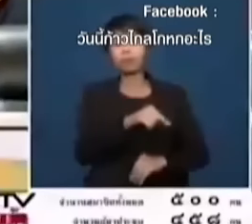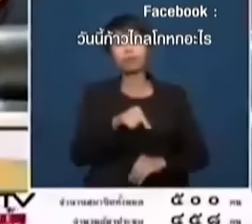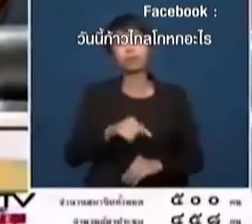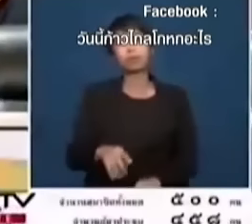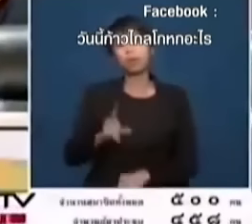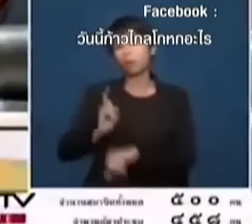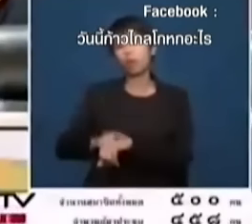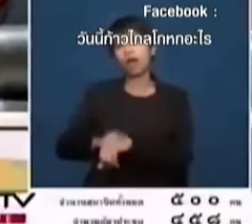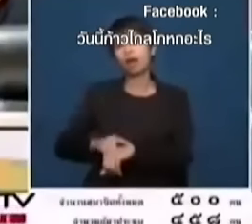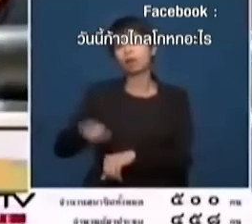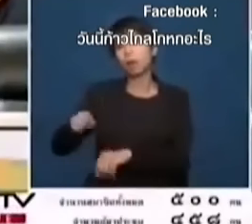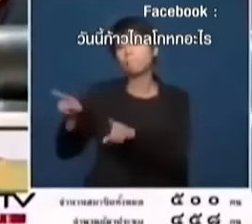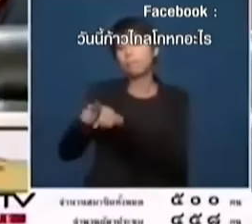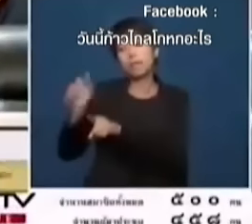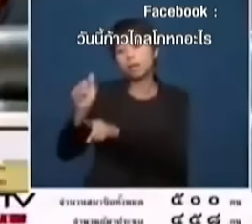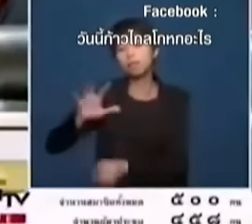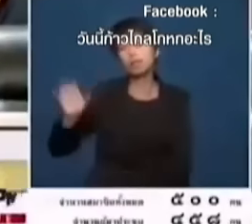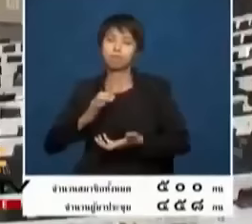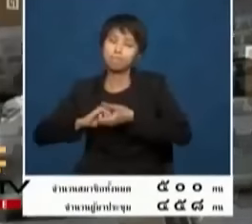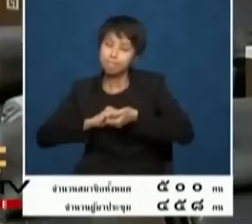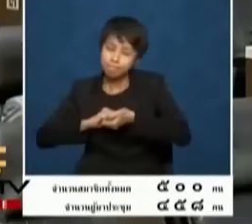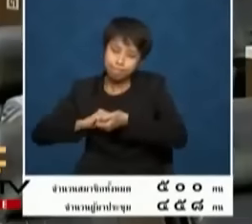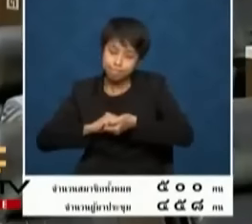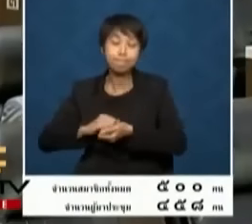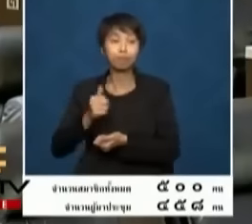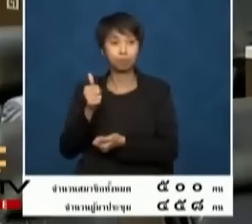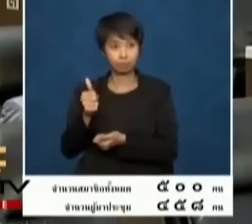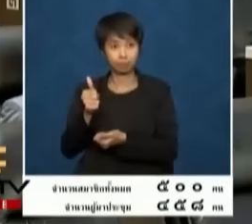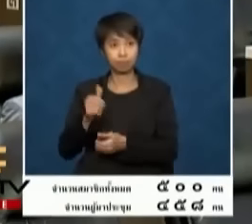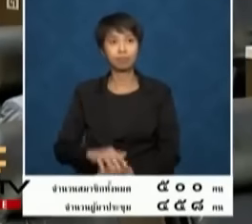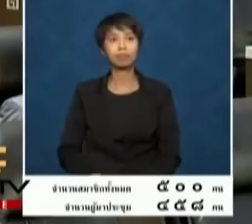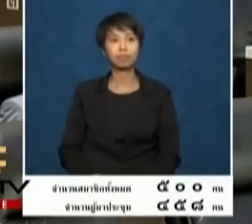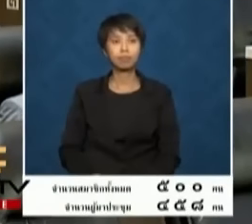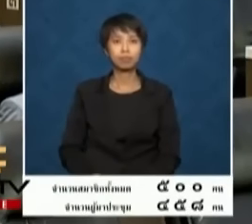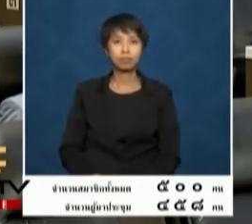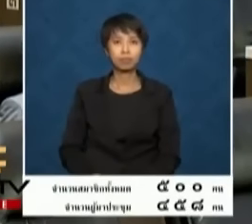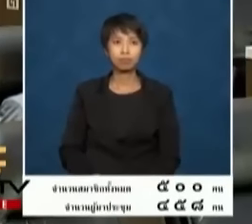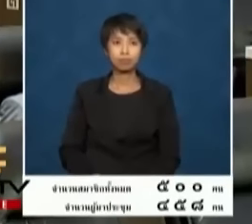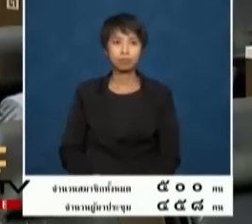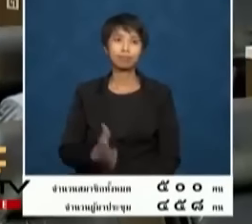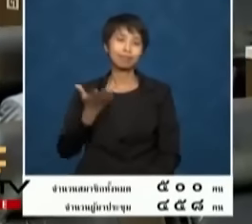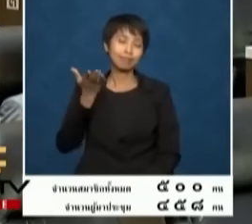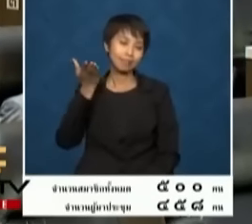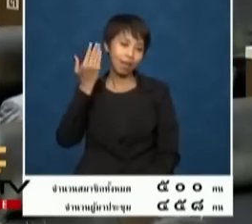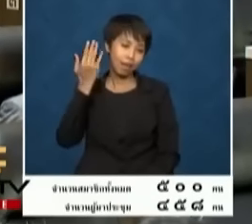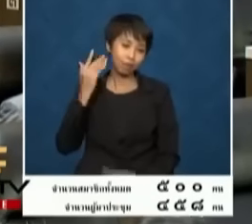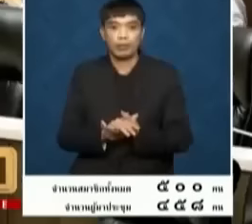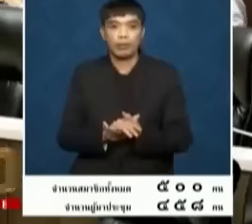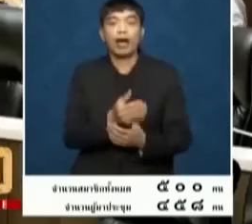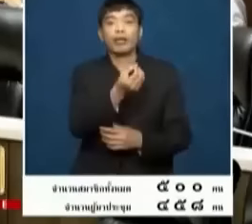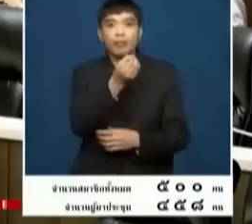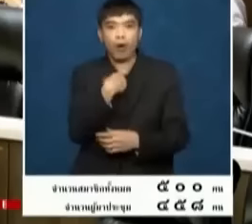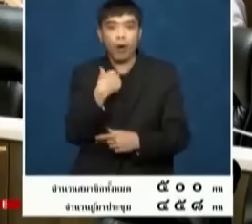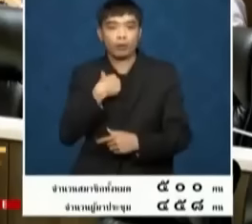จารณารายงานกันมาเสร็จสับจะไม่เห็นชอบก็อภิปรายไปแล้วว่าไม่เห็นชอบเพราะอะไรก็ยกมือ